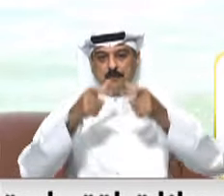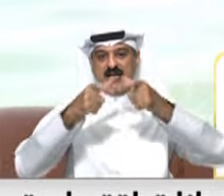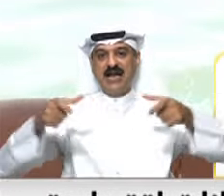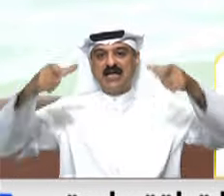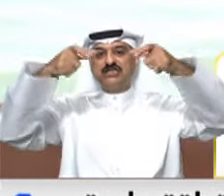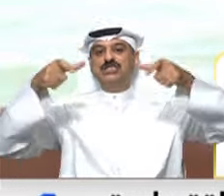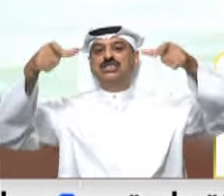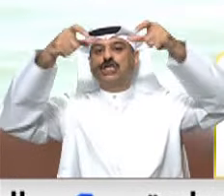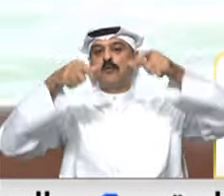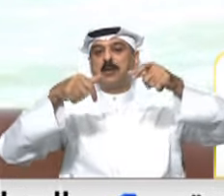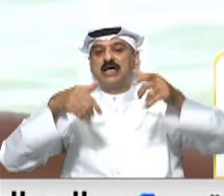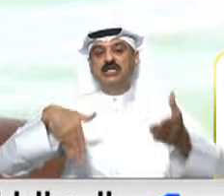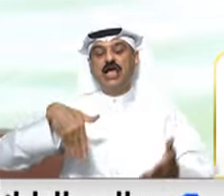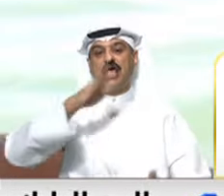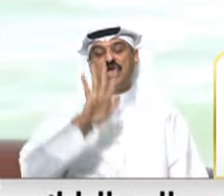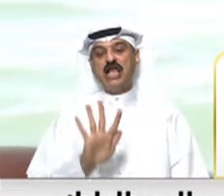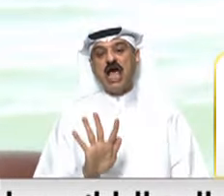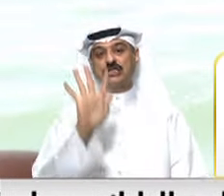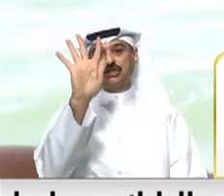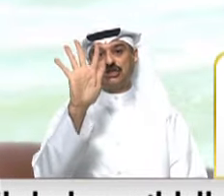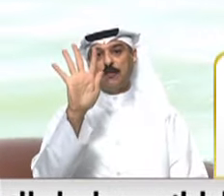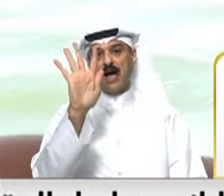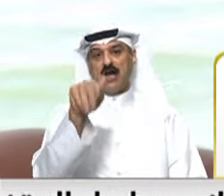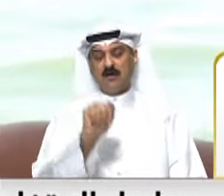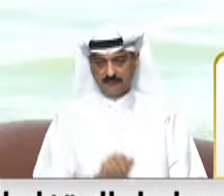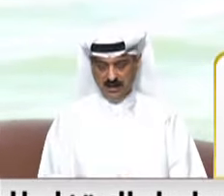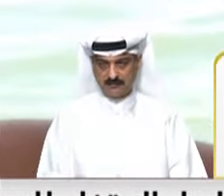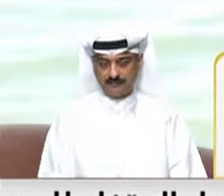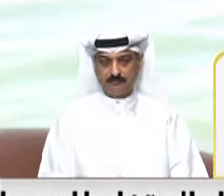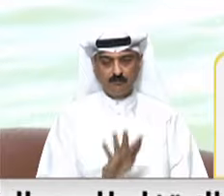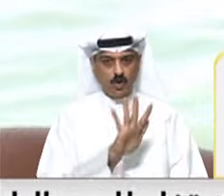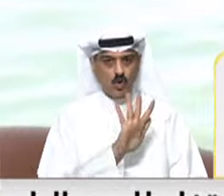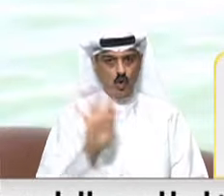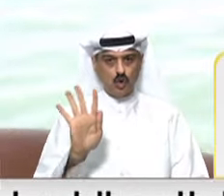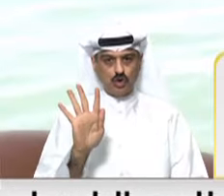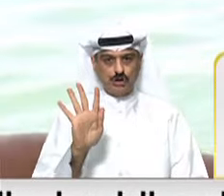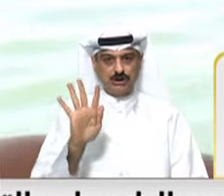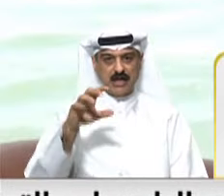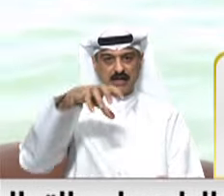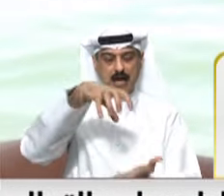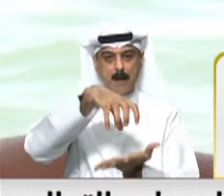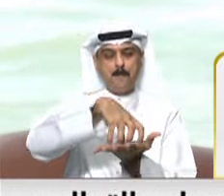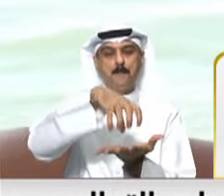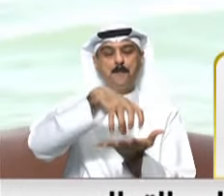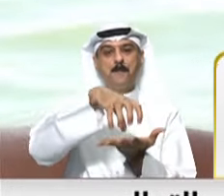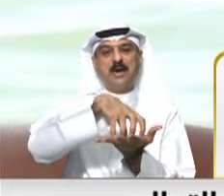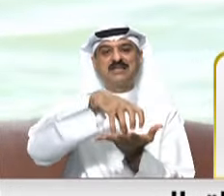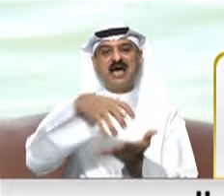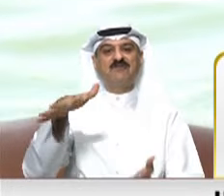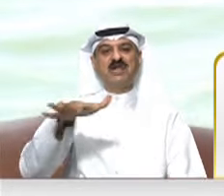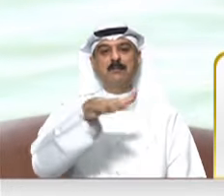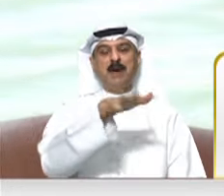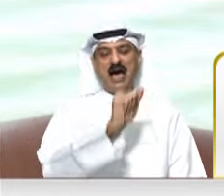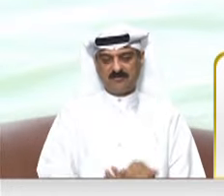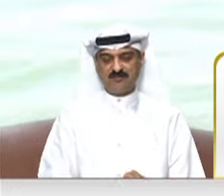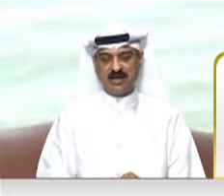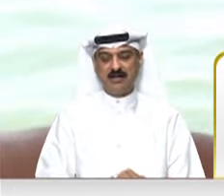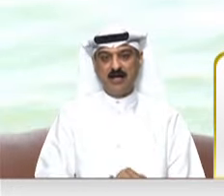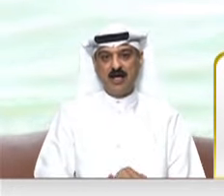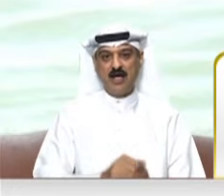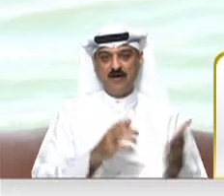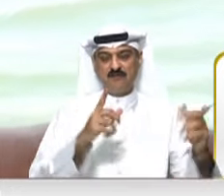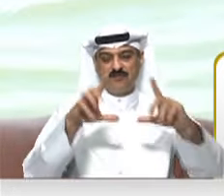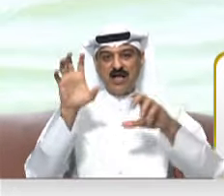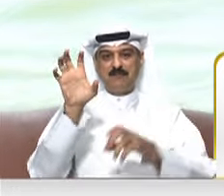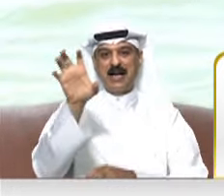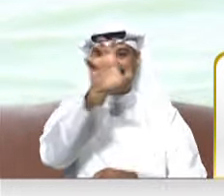الصبية، بمحاذاة برغضي نزولا إلى شرق منطقة الحيشان. هذه المنطقة الزرقاء بالخريطة الموجودة في